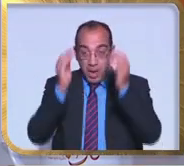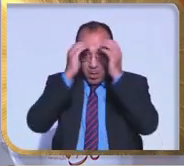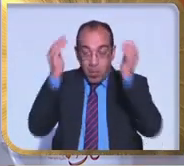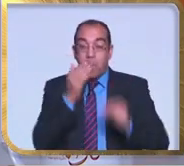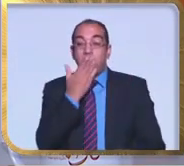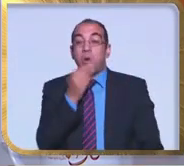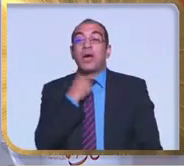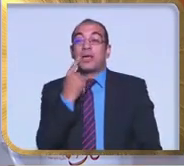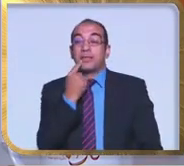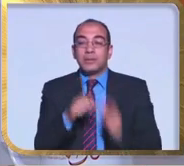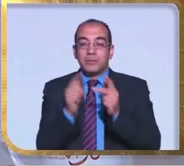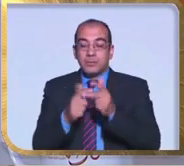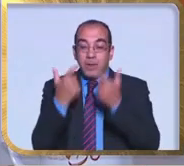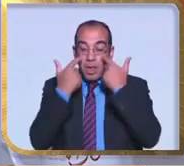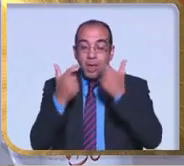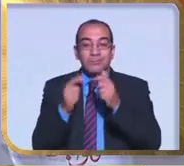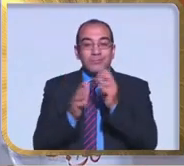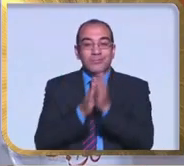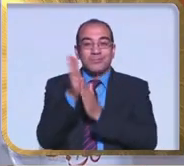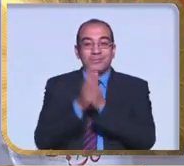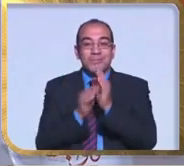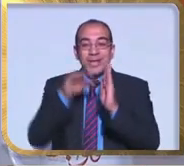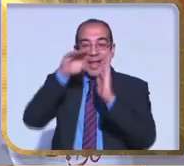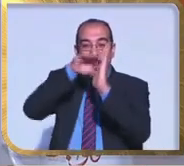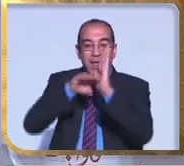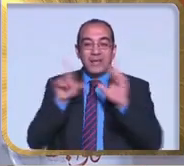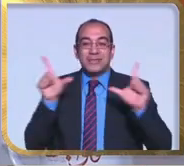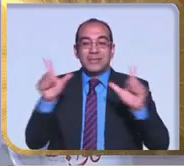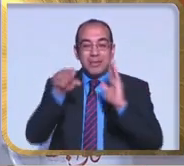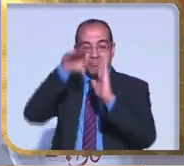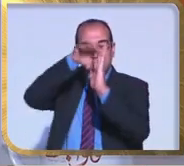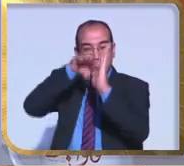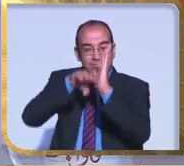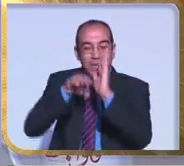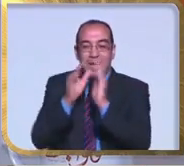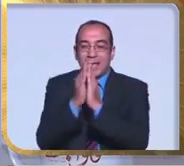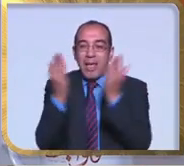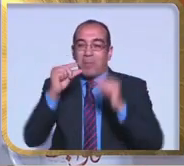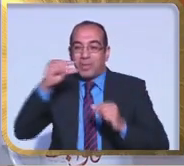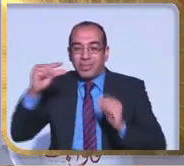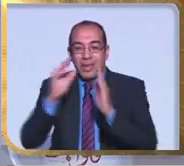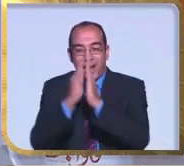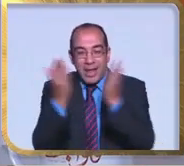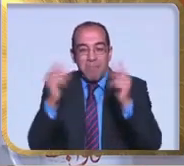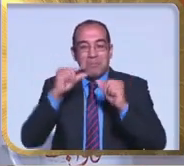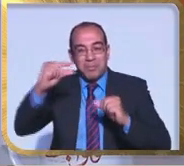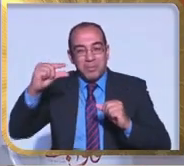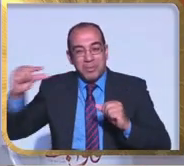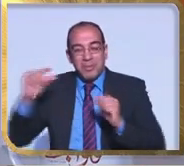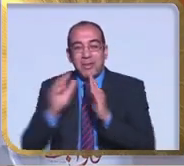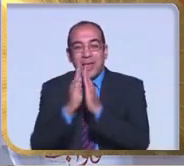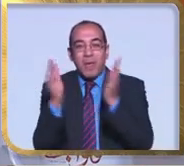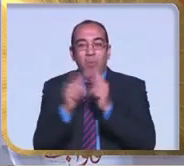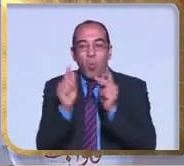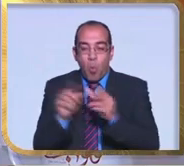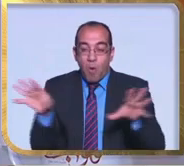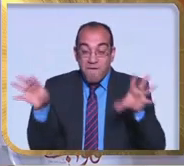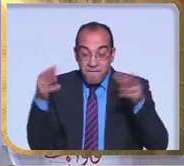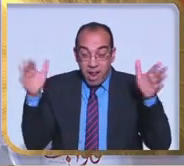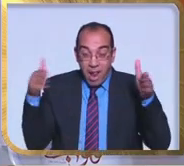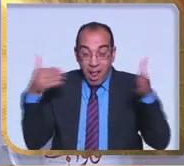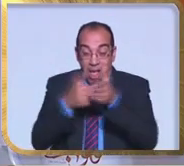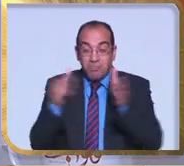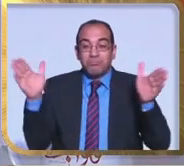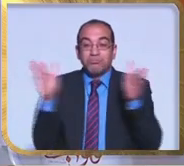البخاري راعى في تنسيق الصحيح وترتيب الكتب ما يتعلق بموضوع